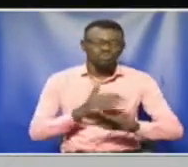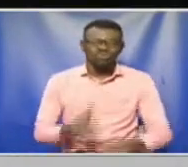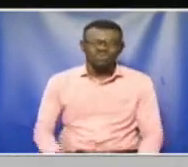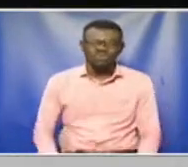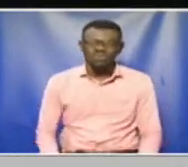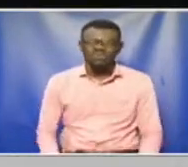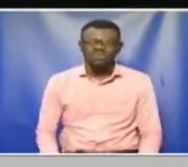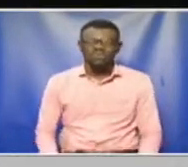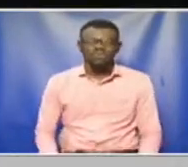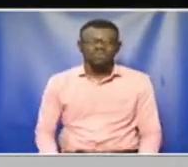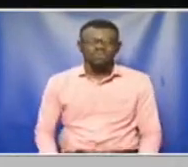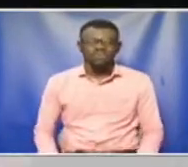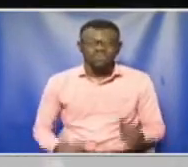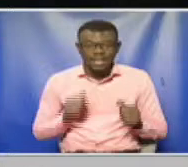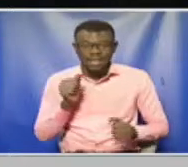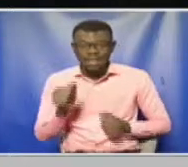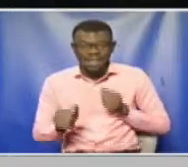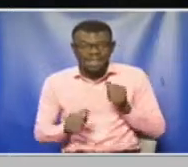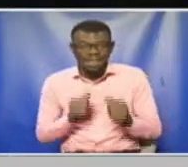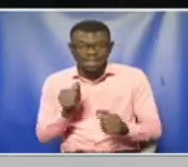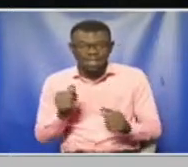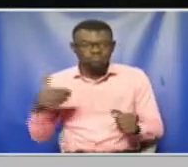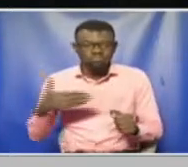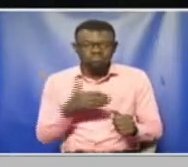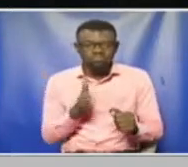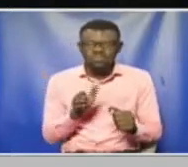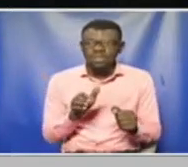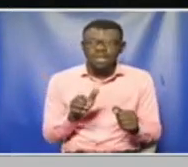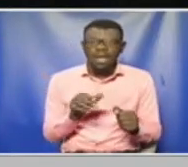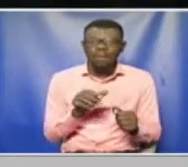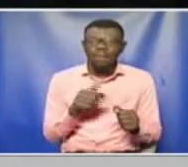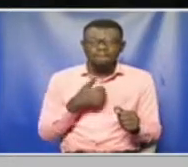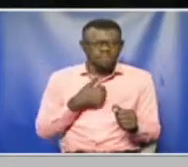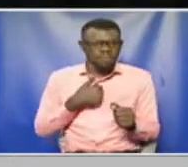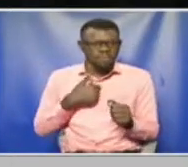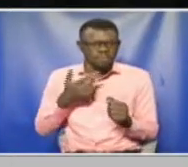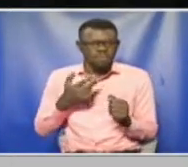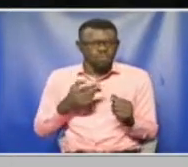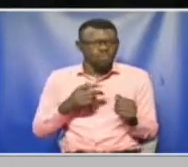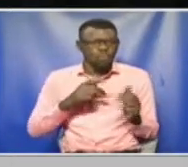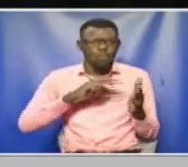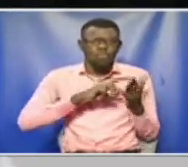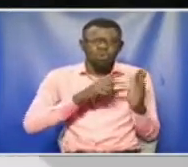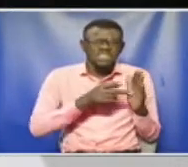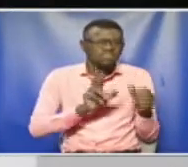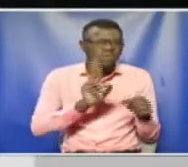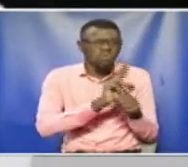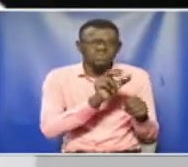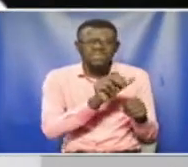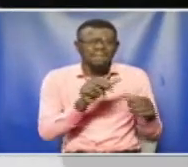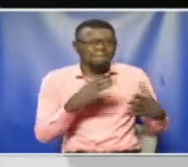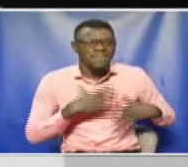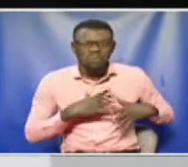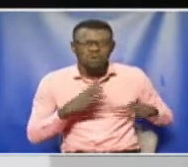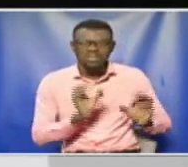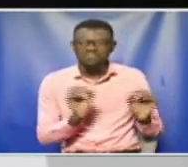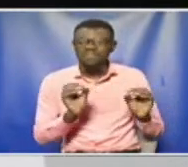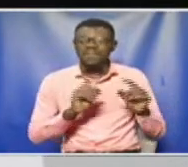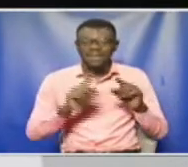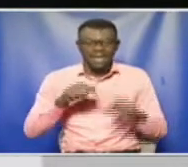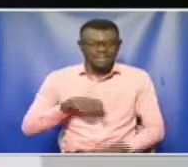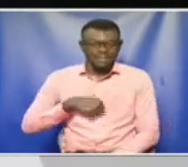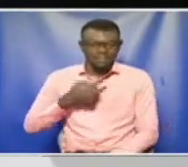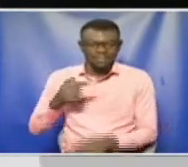marathon. Ukiona mtu akisema mimi sina project ya mtu mimi, lakini nitaangalia hata